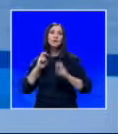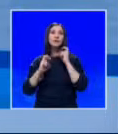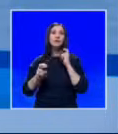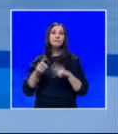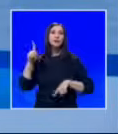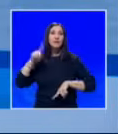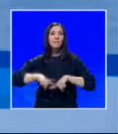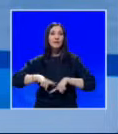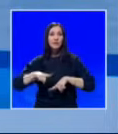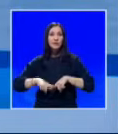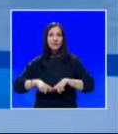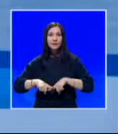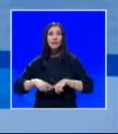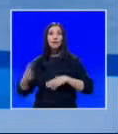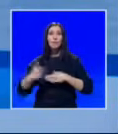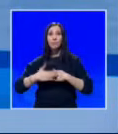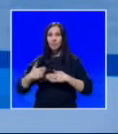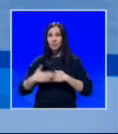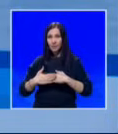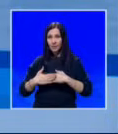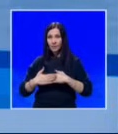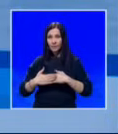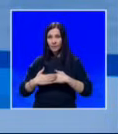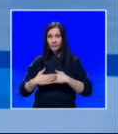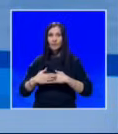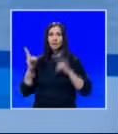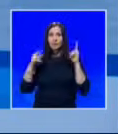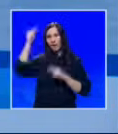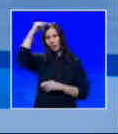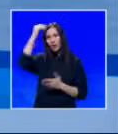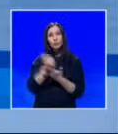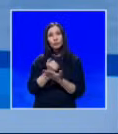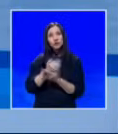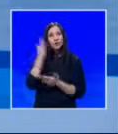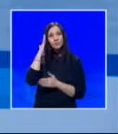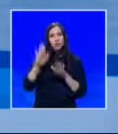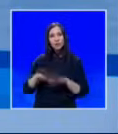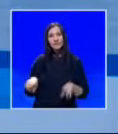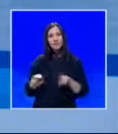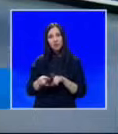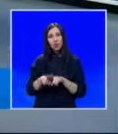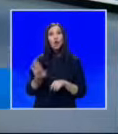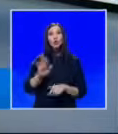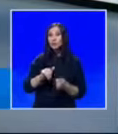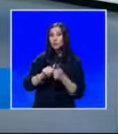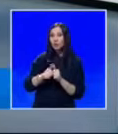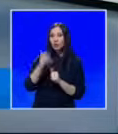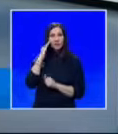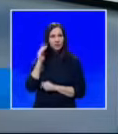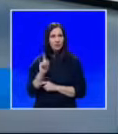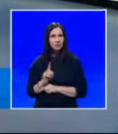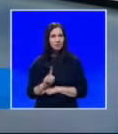транспортният, правосъдния са на Продължаваме промяната, ДБ, икономическият министър си остава същия, дори спортният министър, за